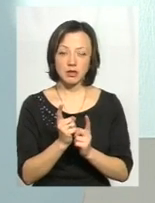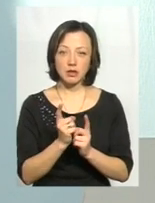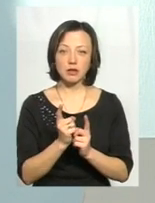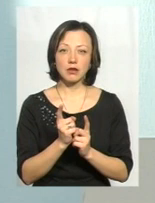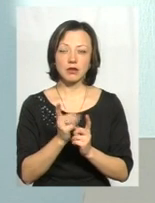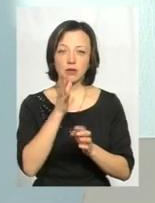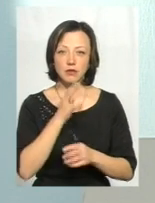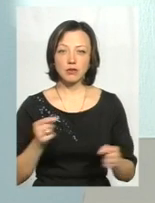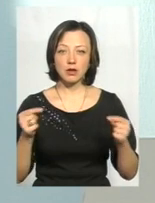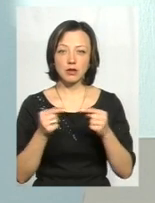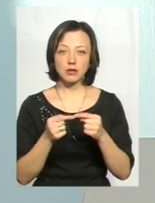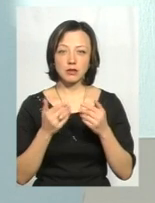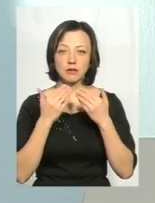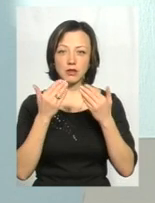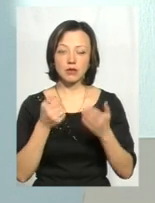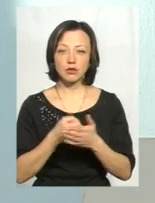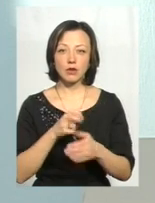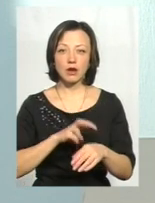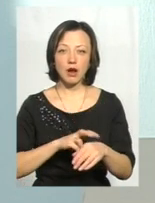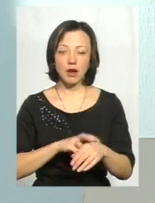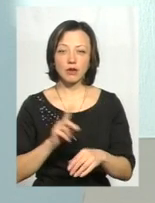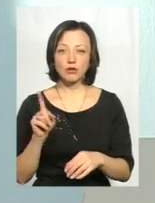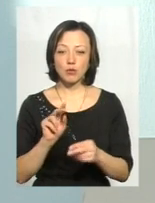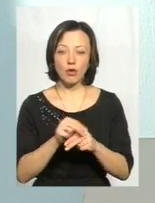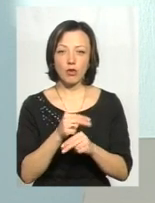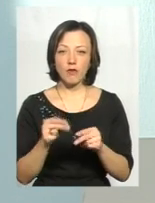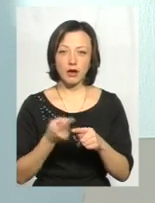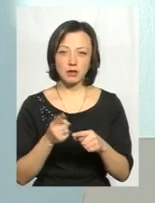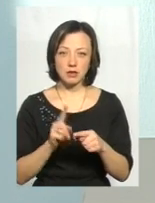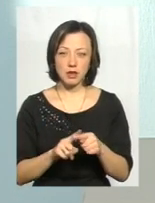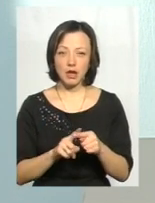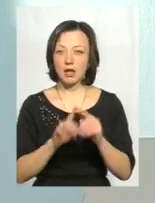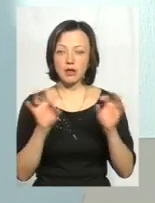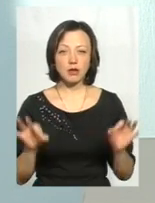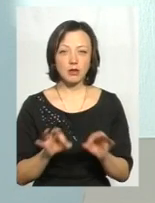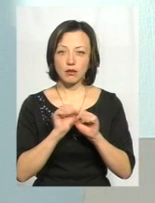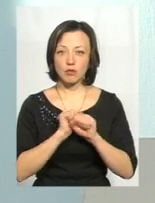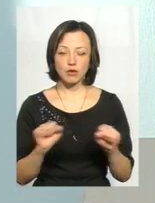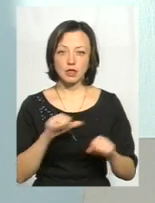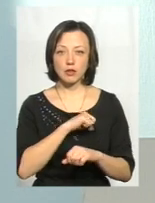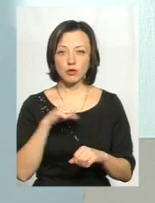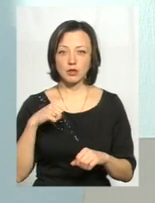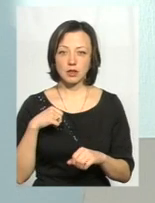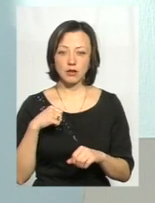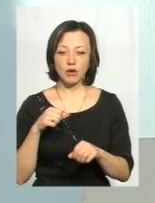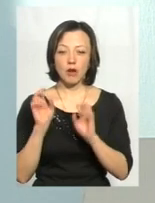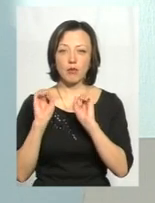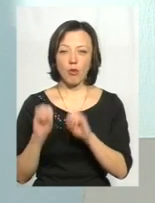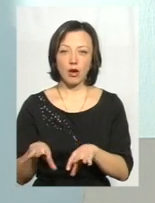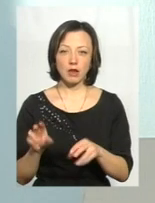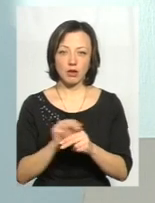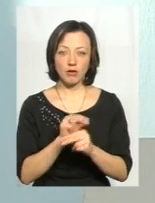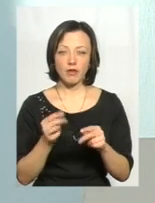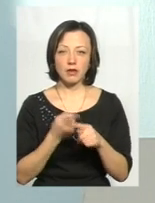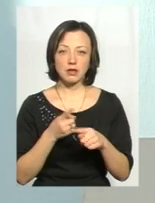вони вчасно зверталися до лікарів, щоб відкоригувати це лікування. Ну, ні в якому разі не можна самостійно кидати терапію, бо це